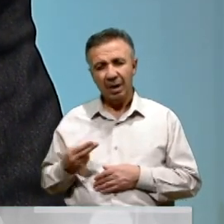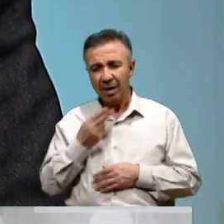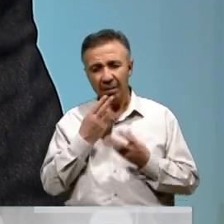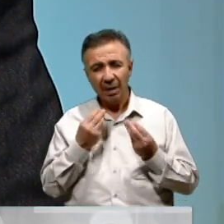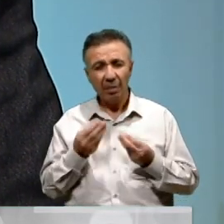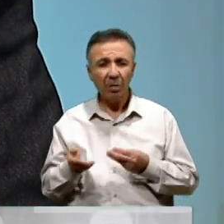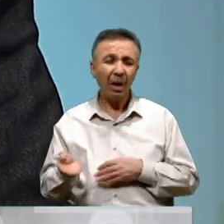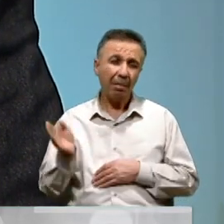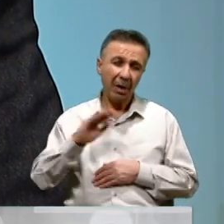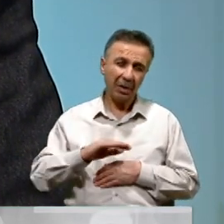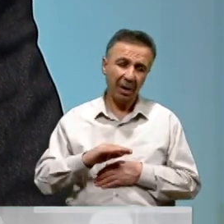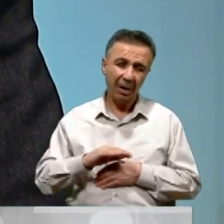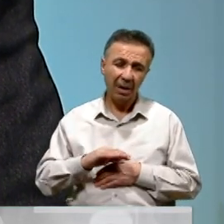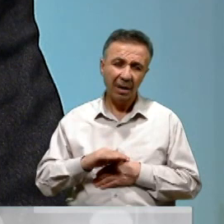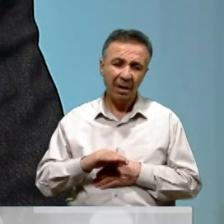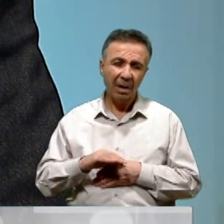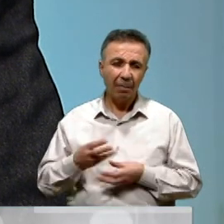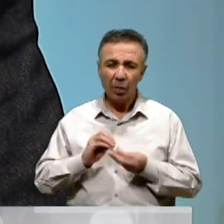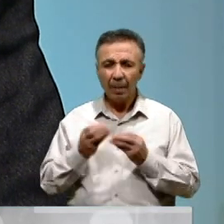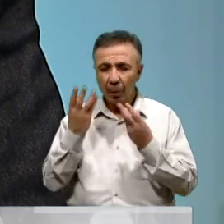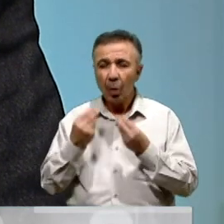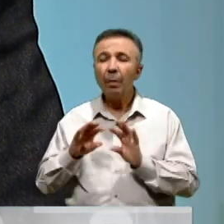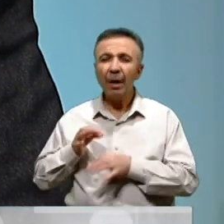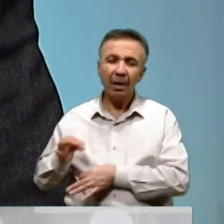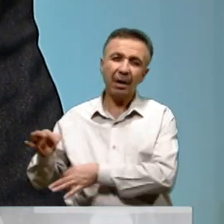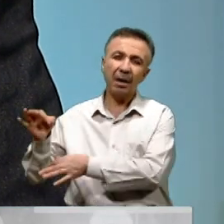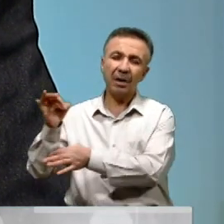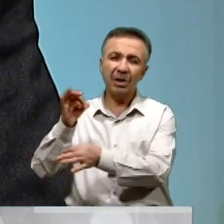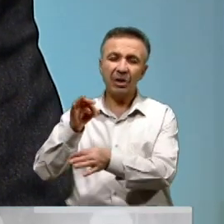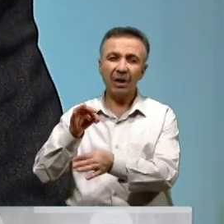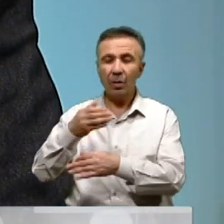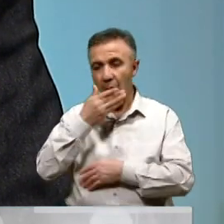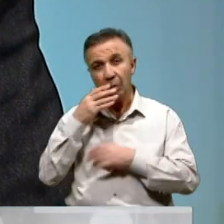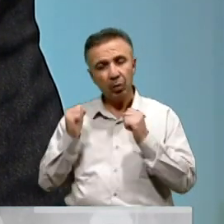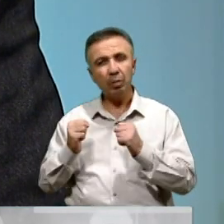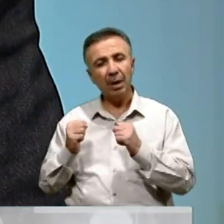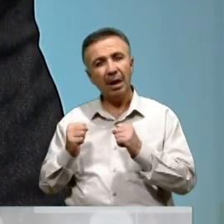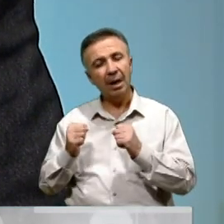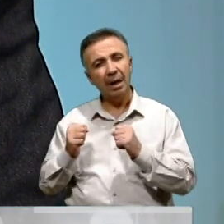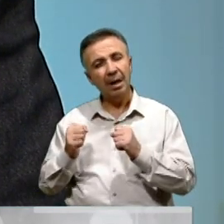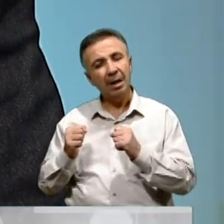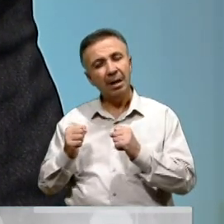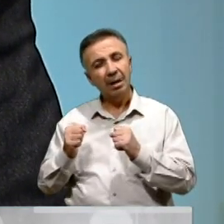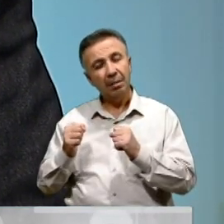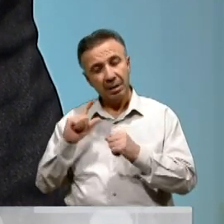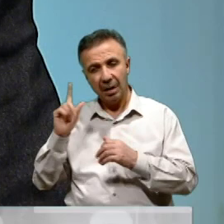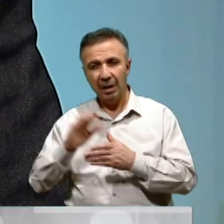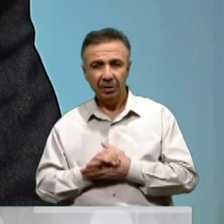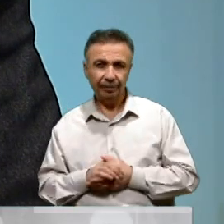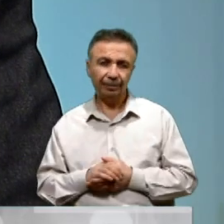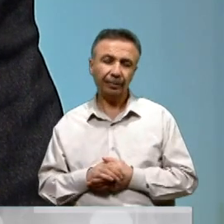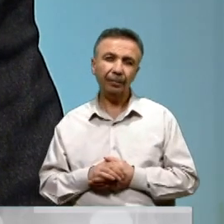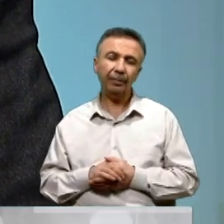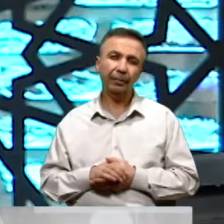Bunların dışındaki sıkıntısı olmayan kardeşlerimiz, oruçlarımızı tutmaya gayret edelim, oruçlarımızı tutalım. Gayret